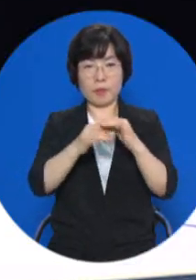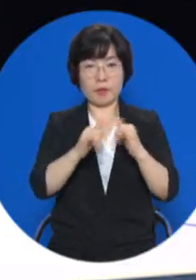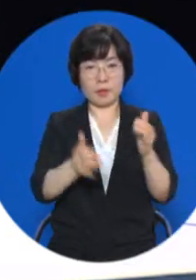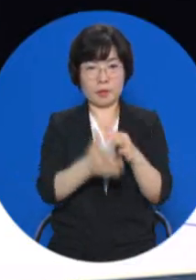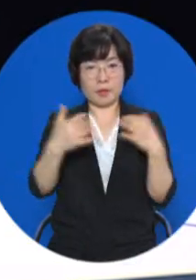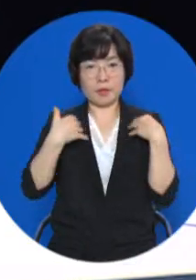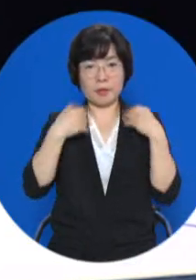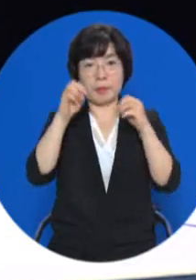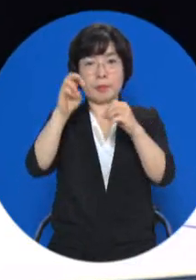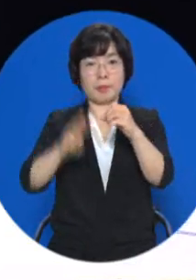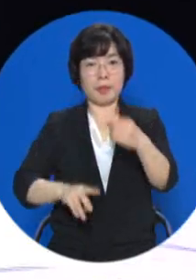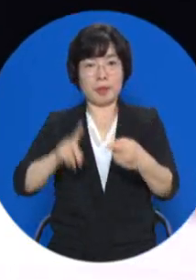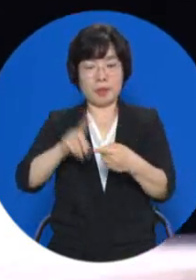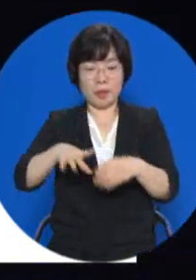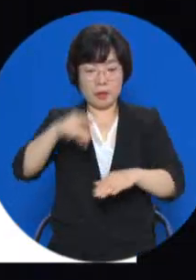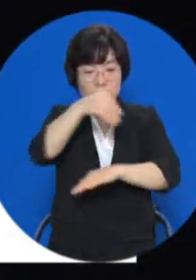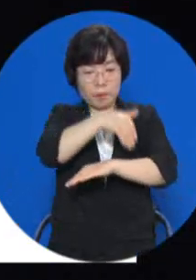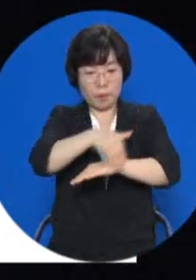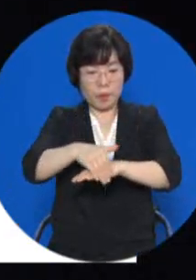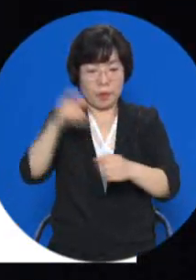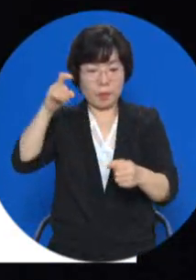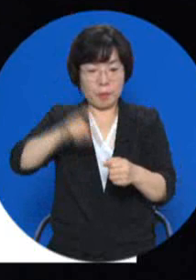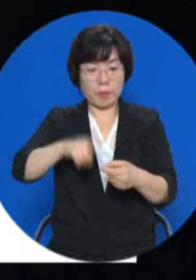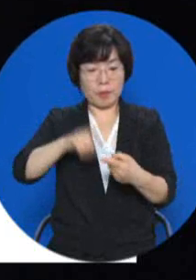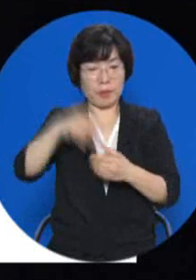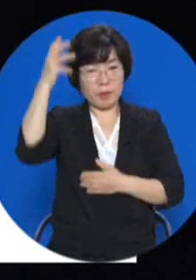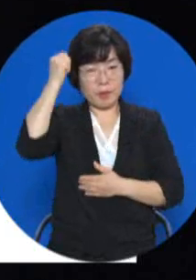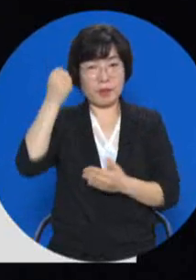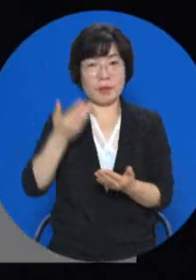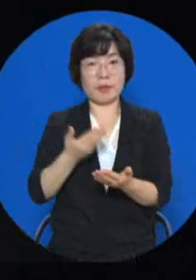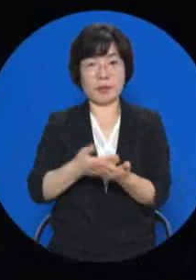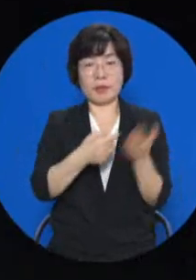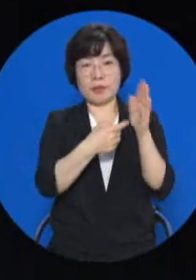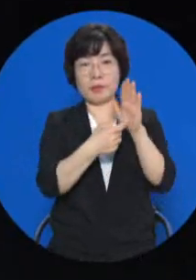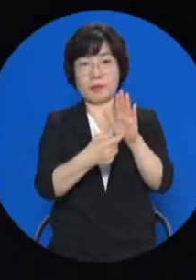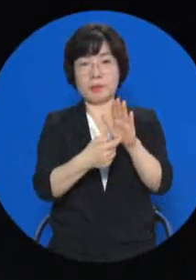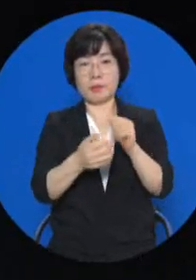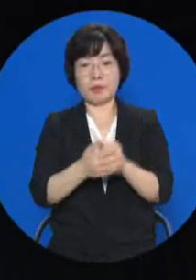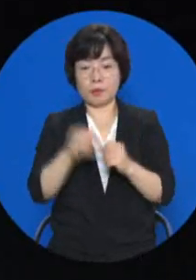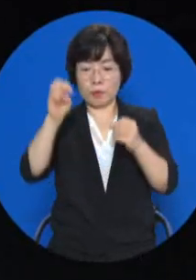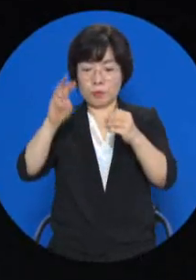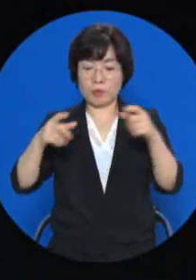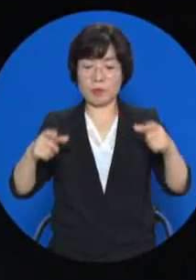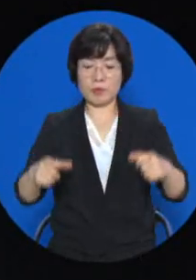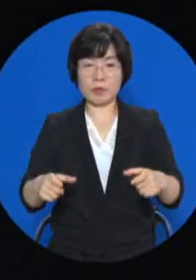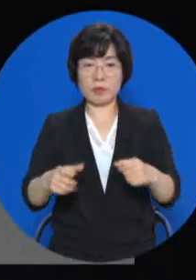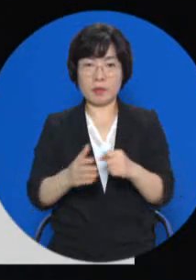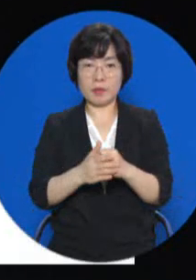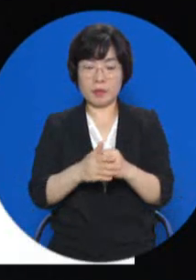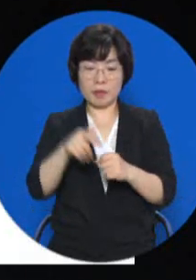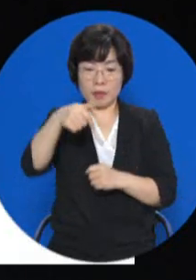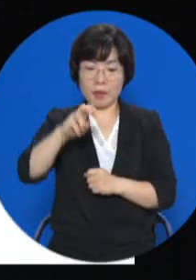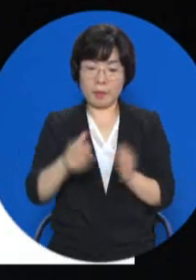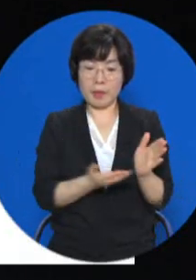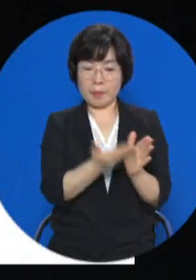당국에 웅천 지구의 애초 계획 취지를 기억해달라고 주장했습니다. 웅천 지구에서 가망만이